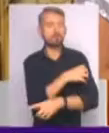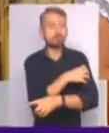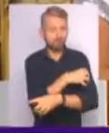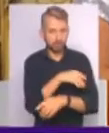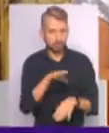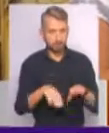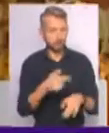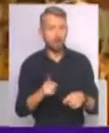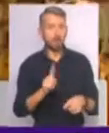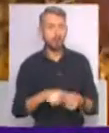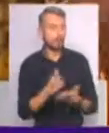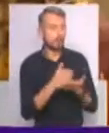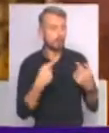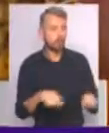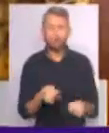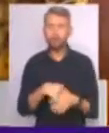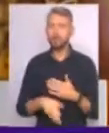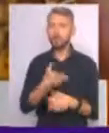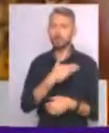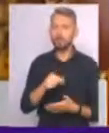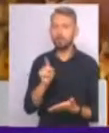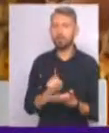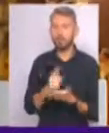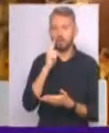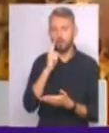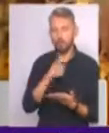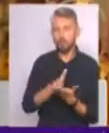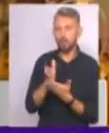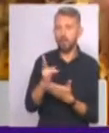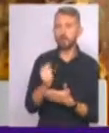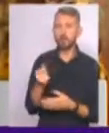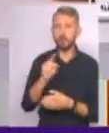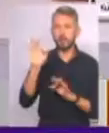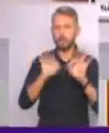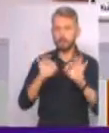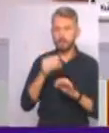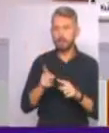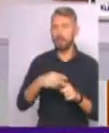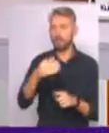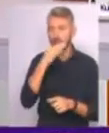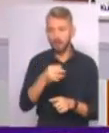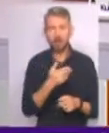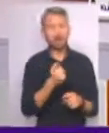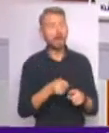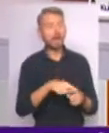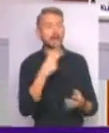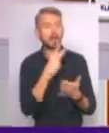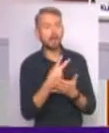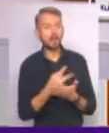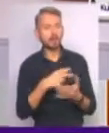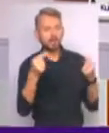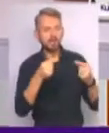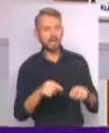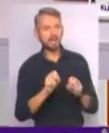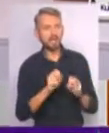совсем другое. Тобто мы, принципово кажучи, повинні орієнтуватись якраз на той індекс, про який говорили. Вот этот показатель для определения